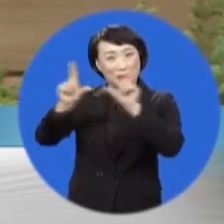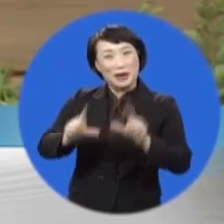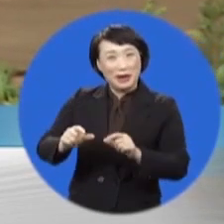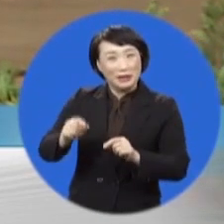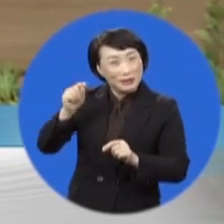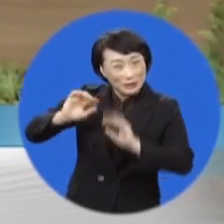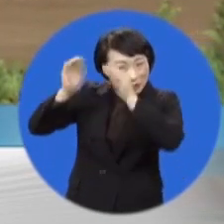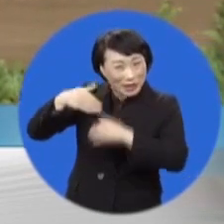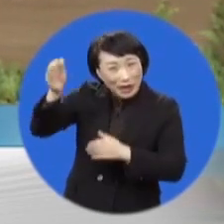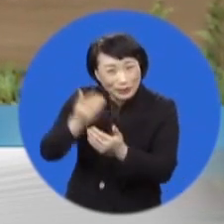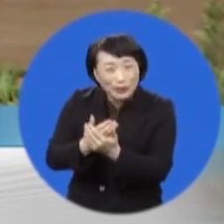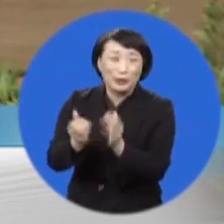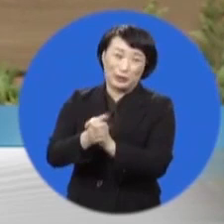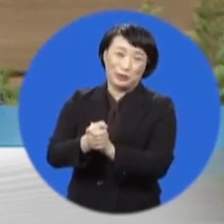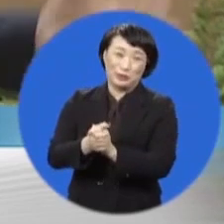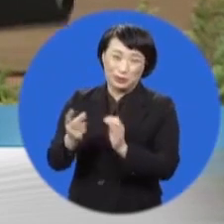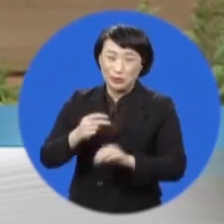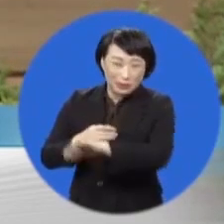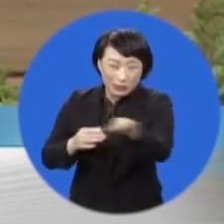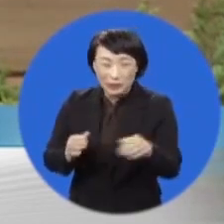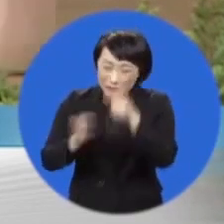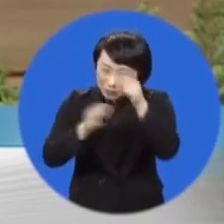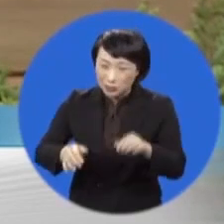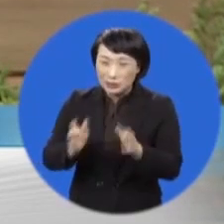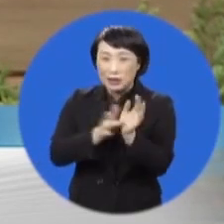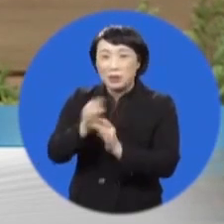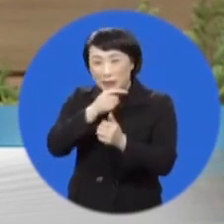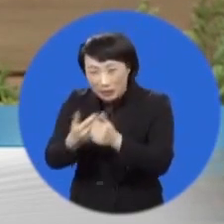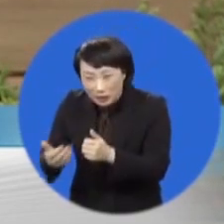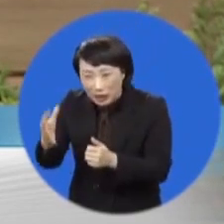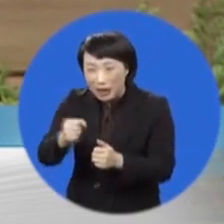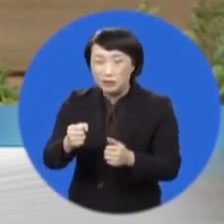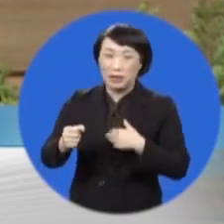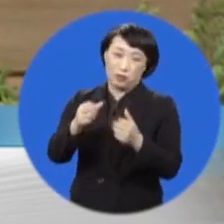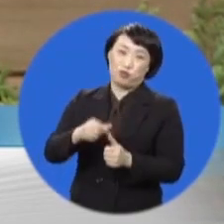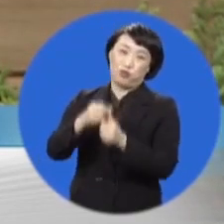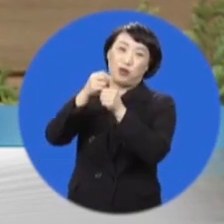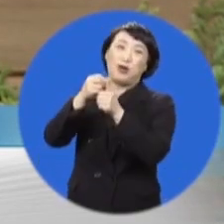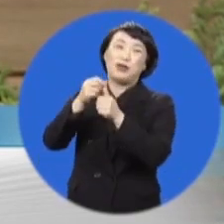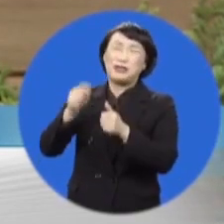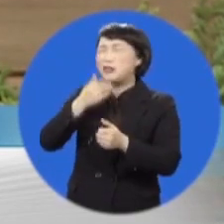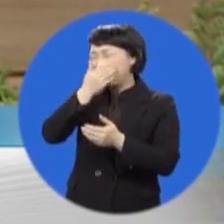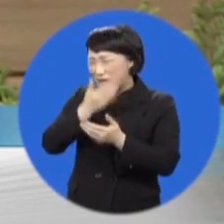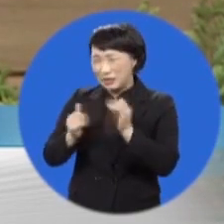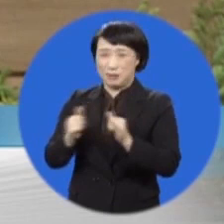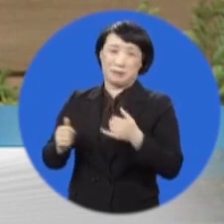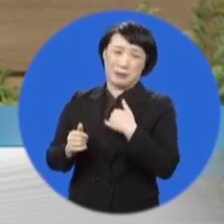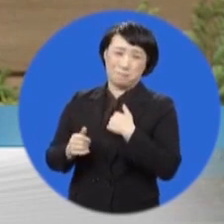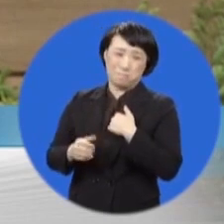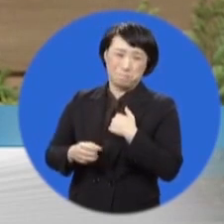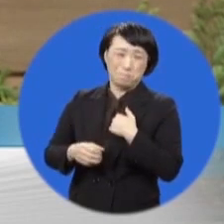하죠 그리고 저 이수가 인 p 5 내가 구원받은 마호 중앙당 아닌거